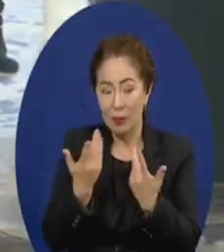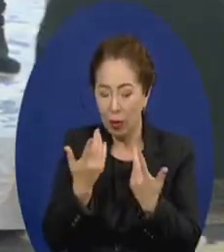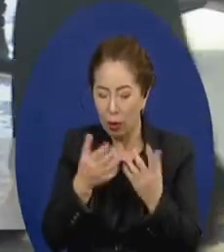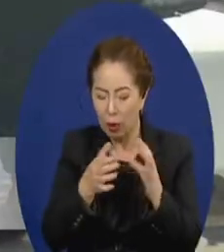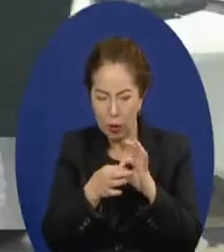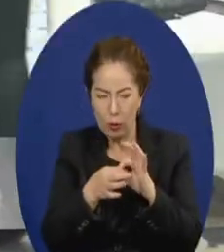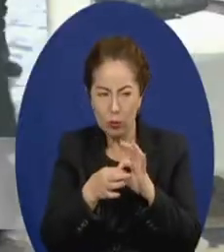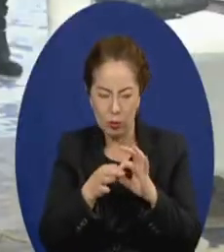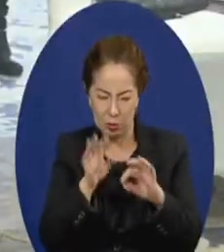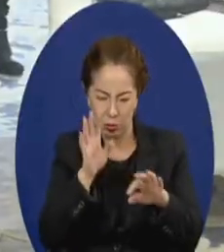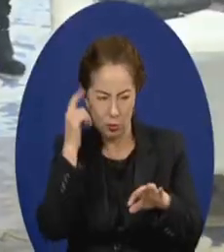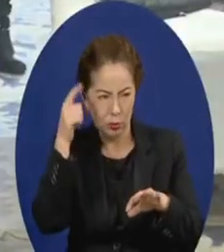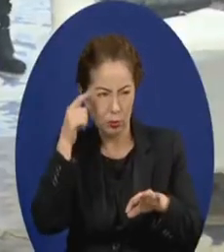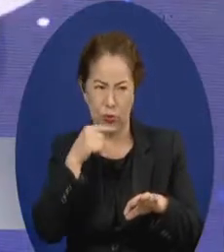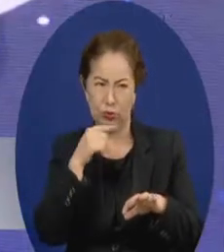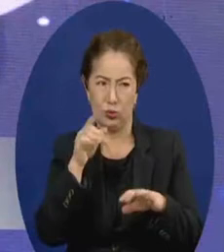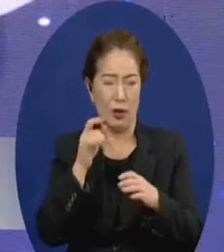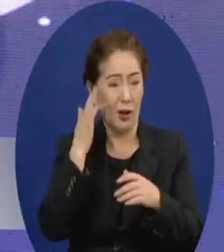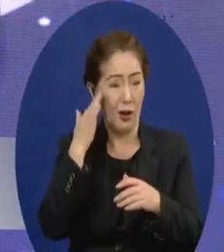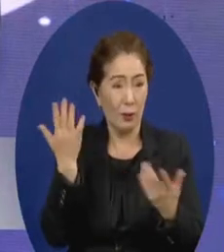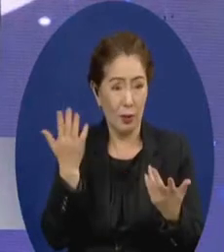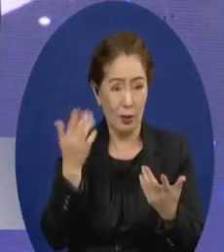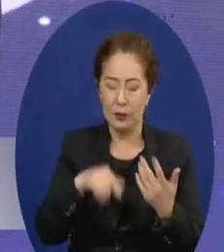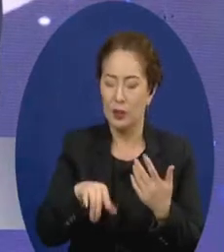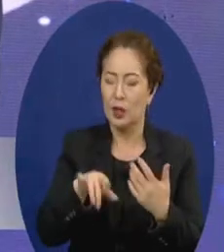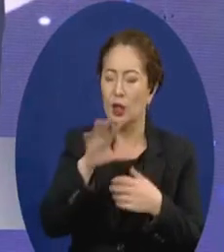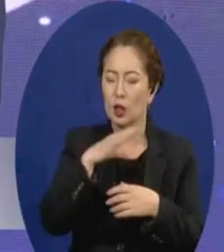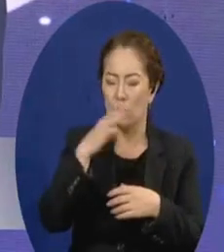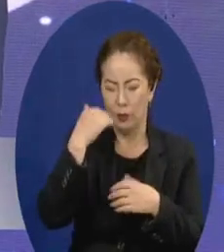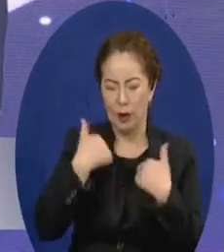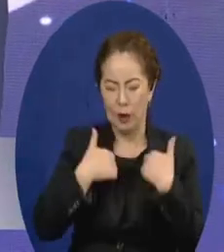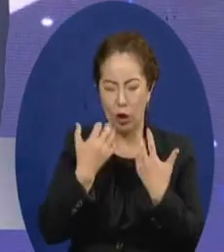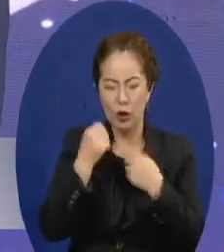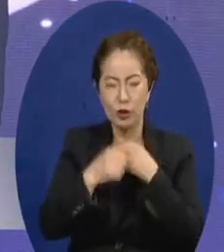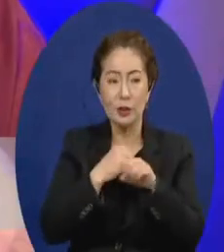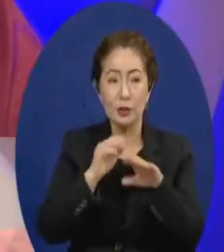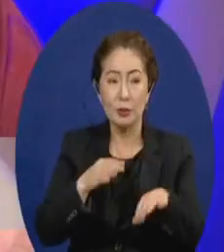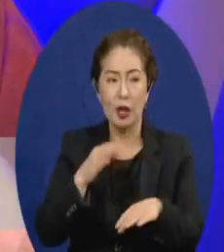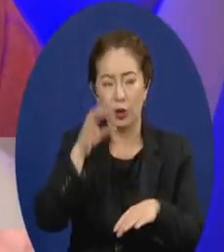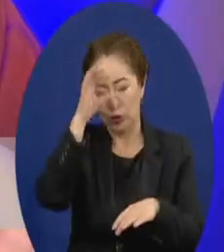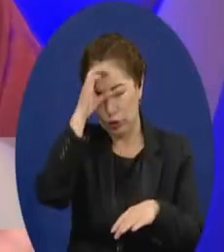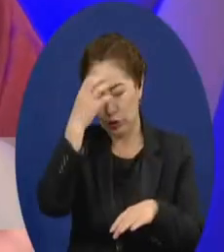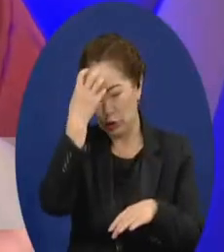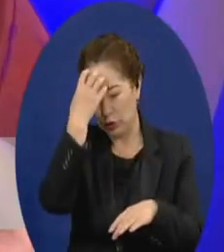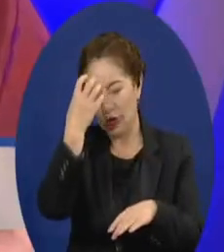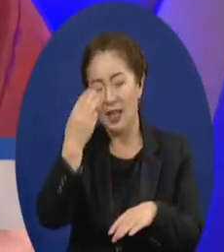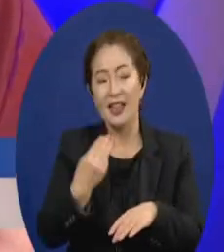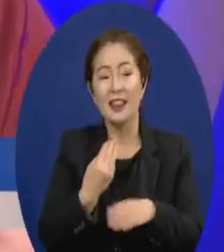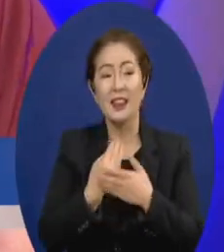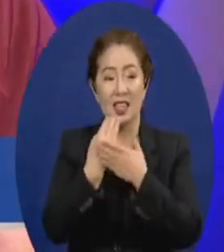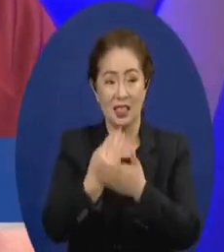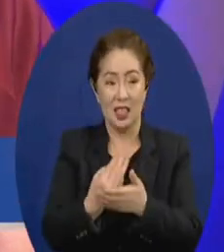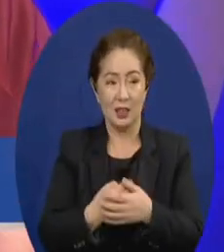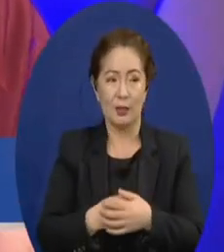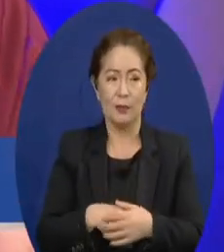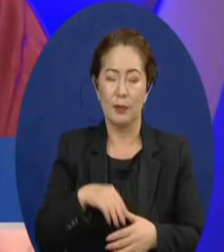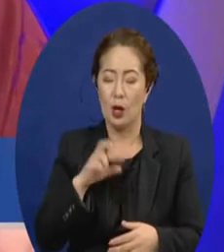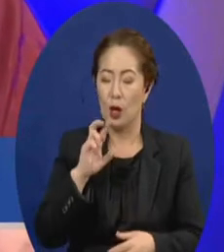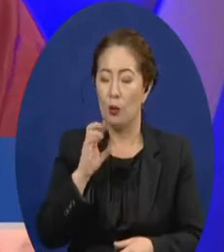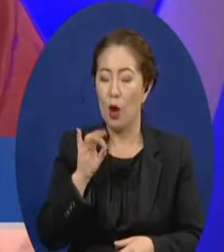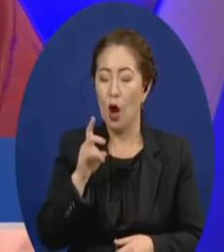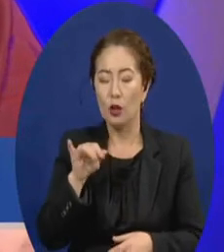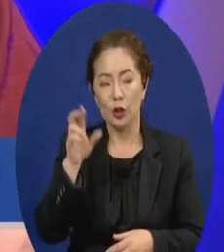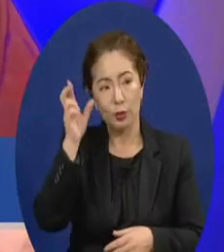салбарт олон жил үр бүтээлтэй ажилласан багш нарт төрийн дээд одон медаль гардууллаа. Биологийн боловсролыг олгох,